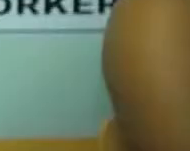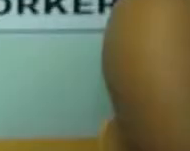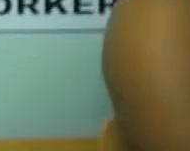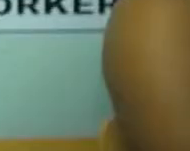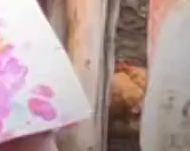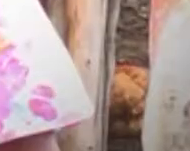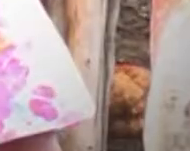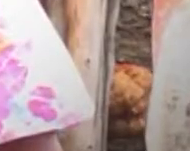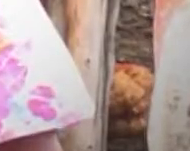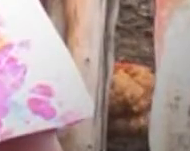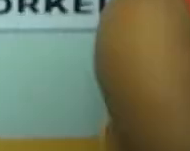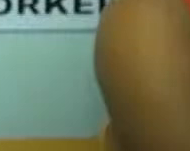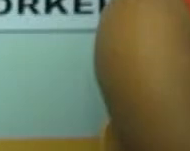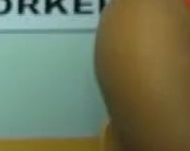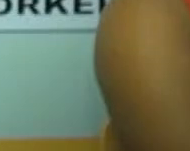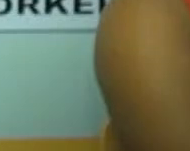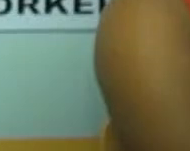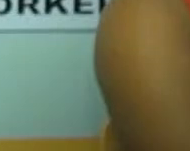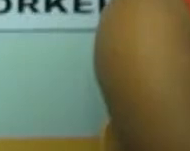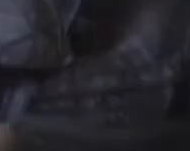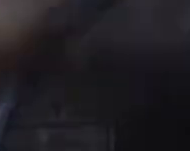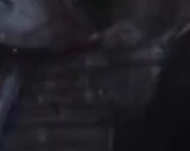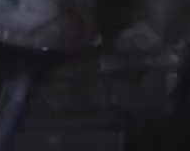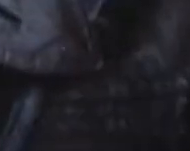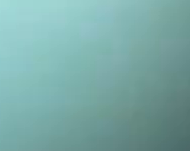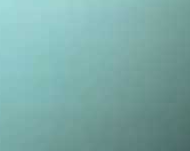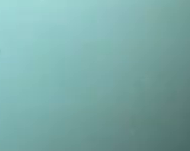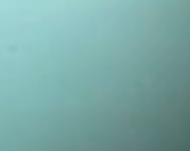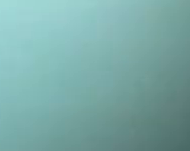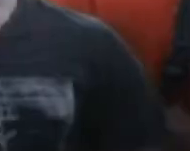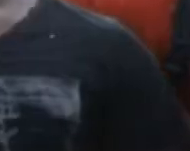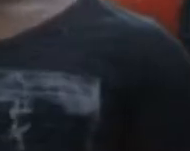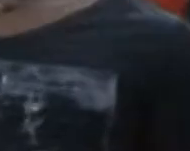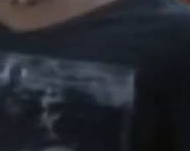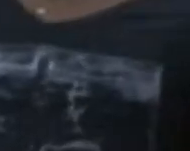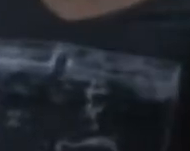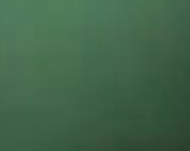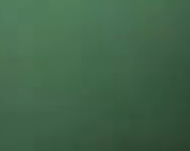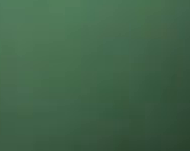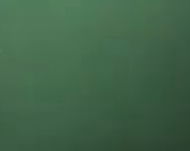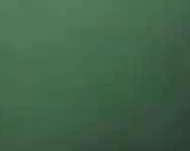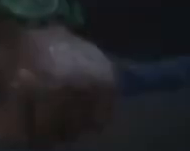briefed. What? Taki ujinga. Oof.